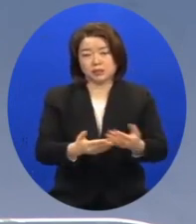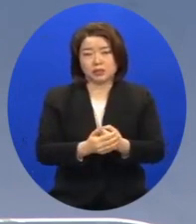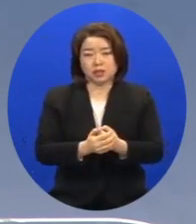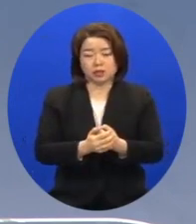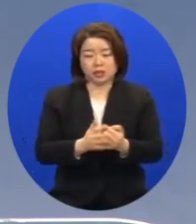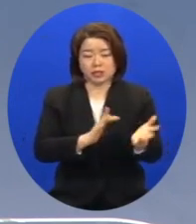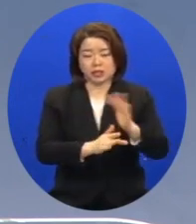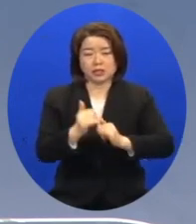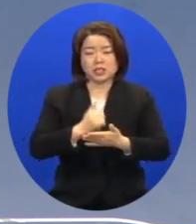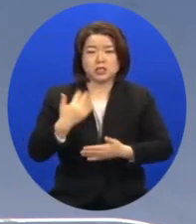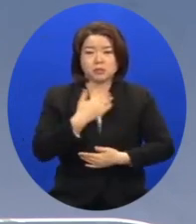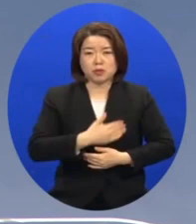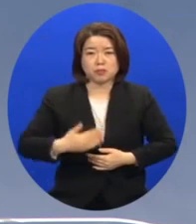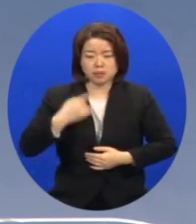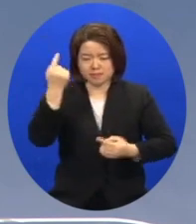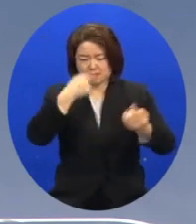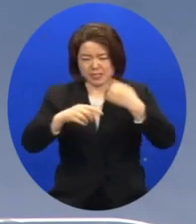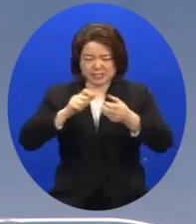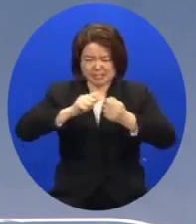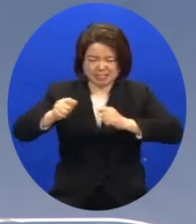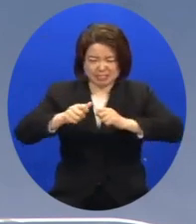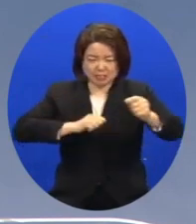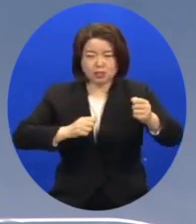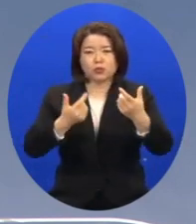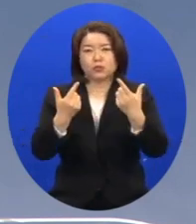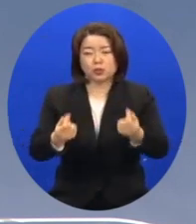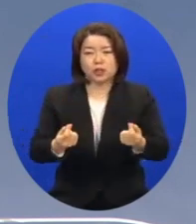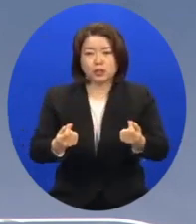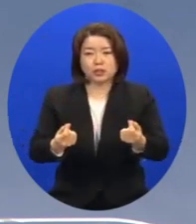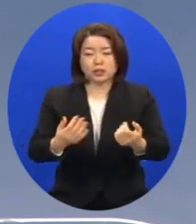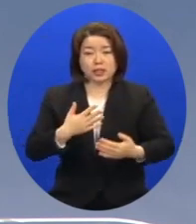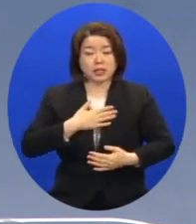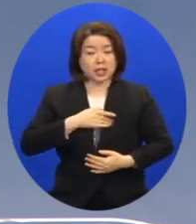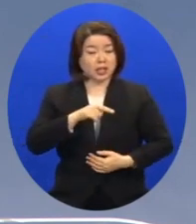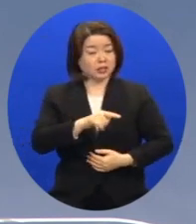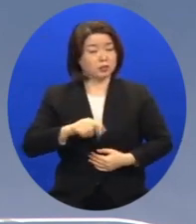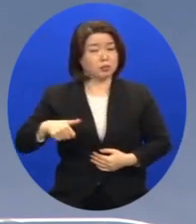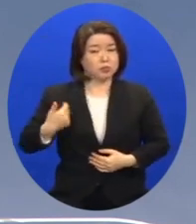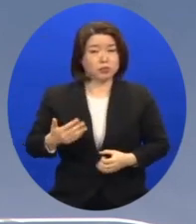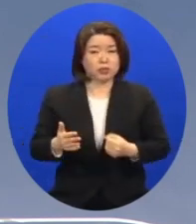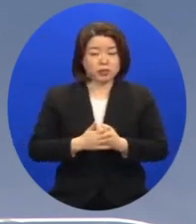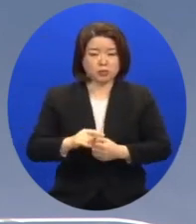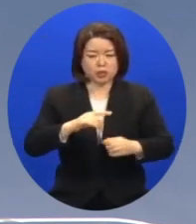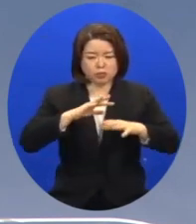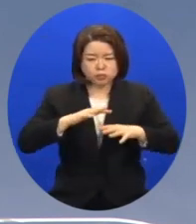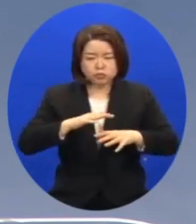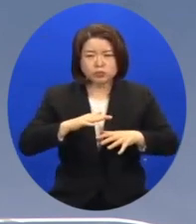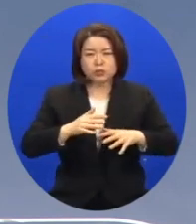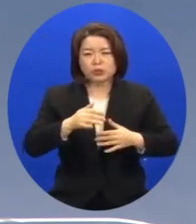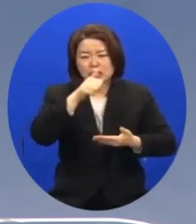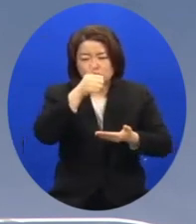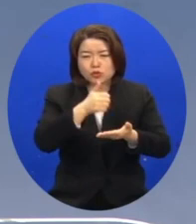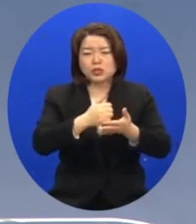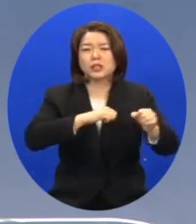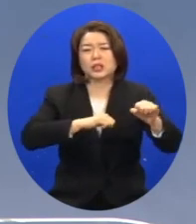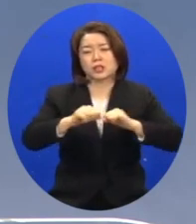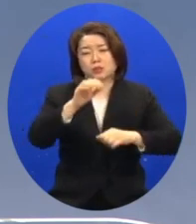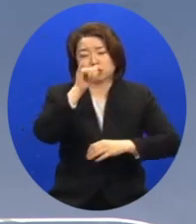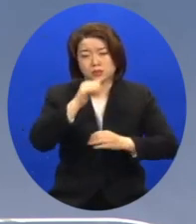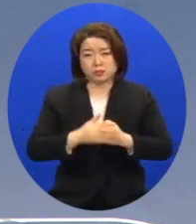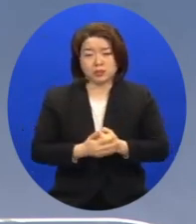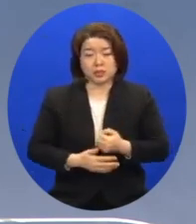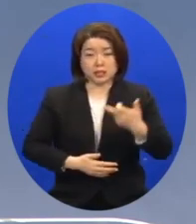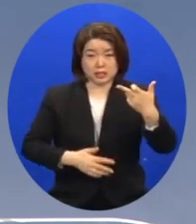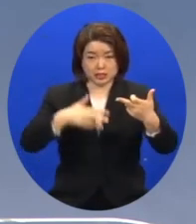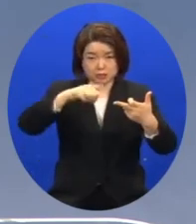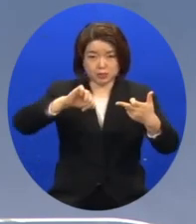찢는 것입니다 본인이 그걸 전혀 모르니까 그냥 그런 무서운 죄를 짓고 있는 거예요 17절에